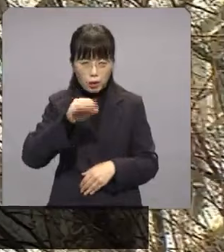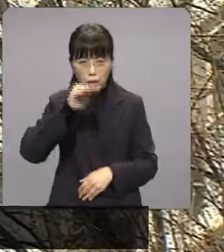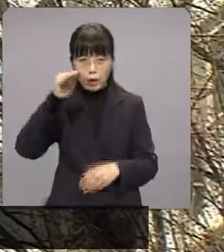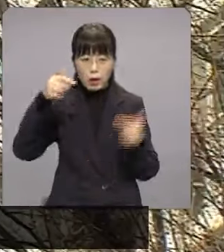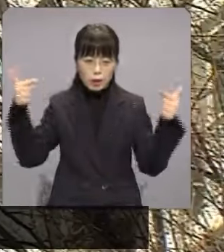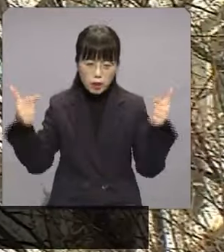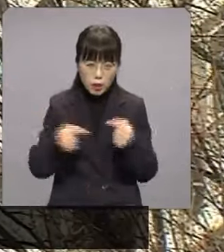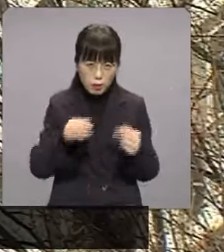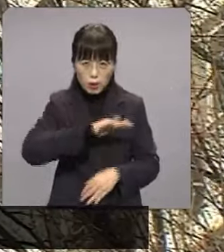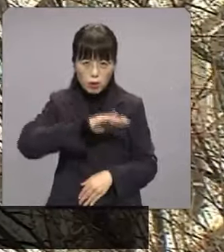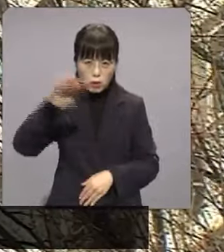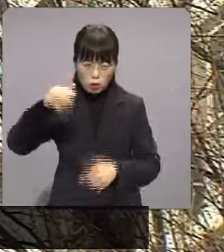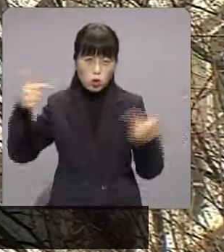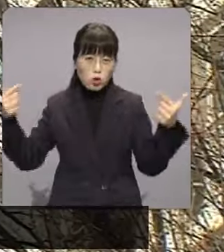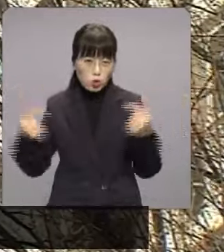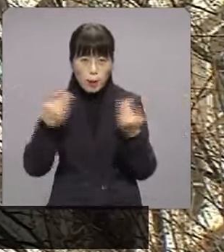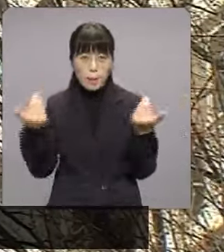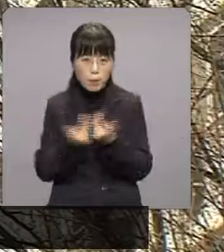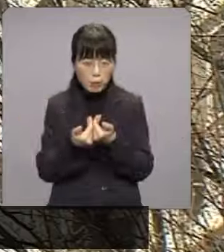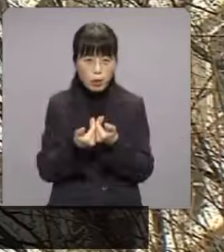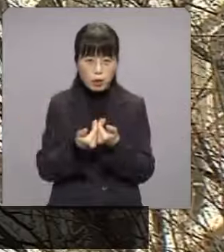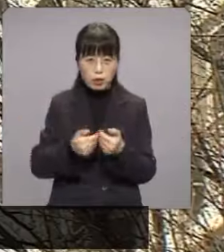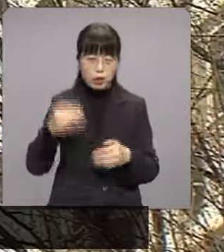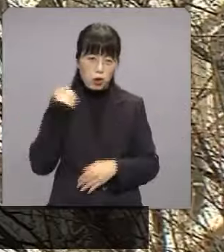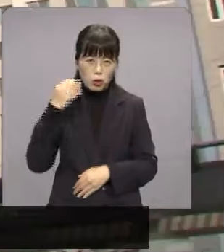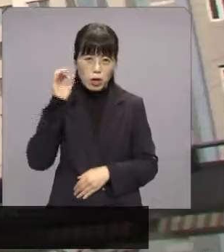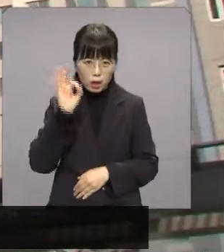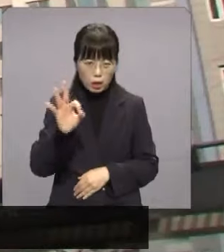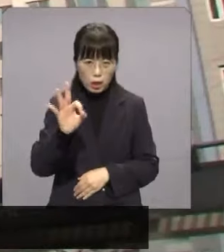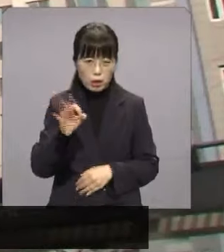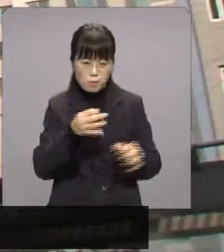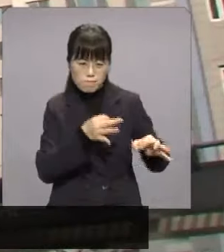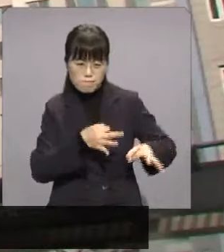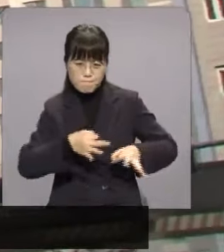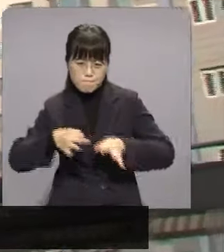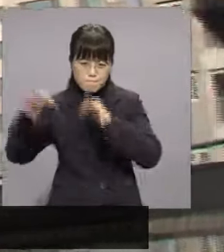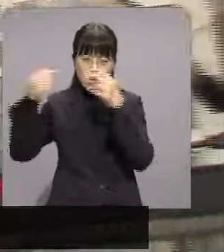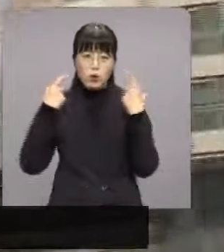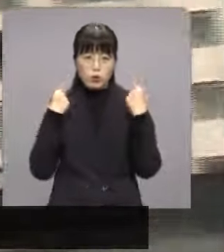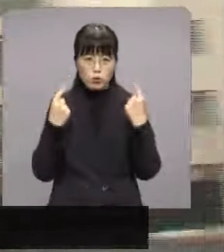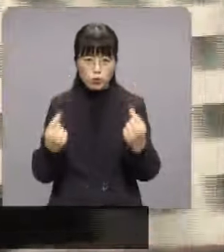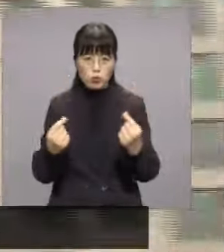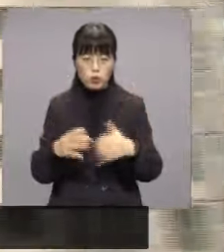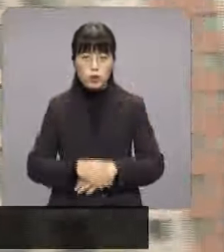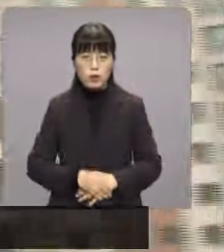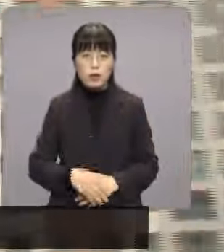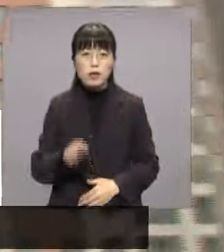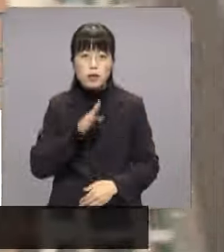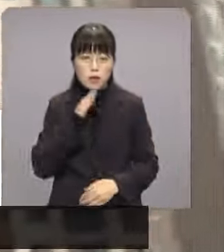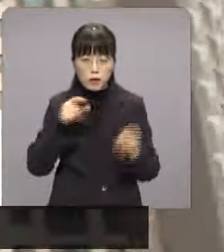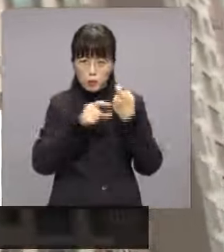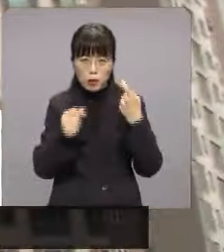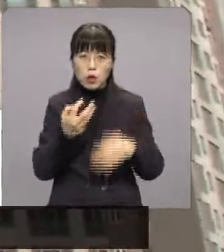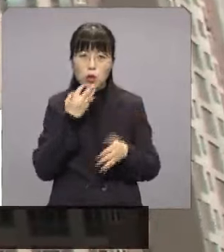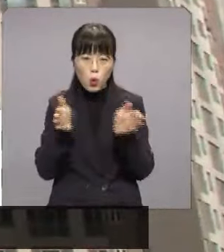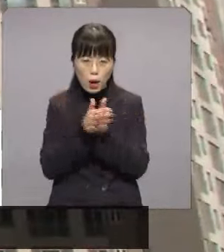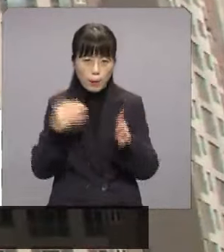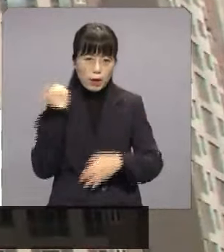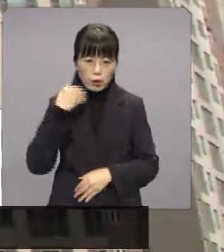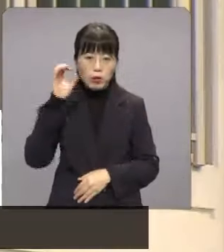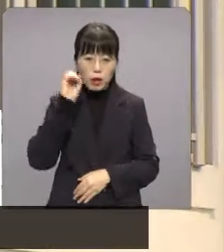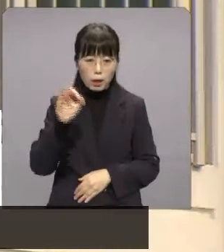내리거나 상승폭이 줄어든 반면 전세 가격은 상승폭을 유지하고 있기 때문입니다. 실제 이달 서울 아파트